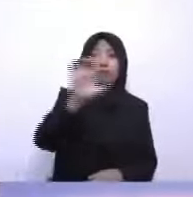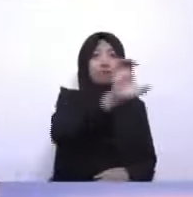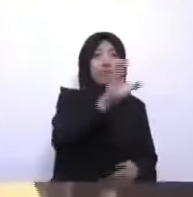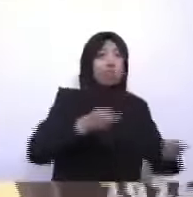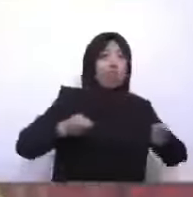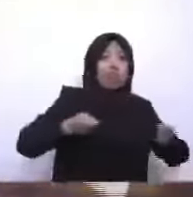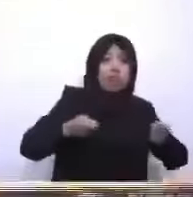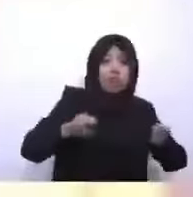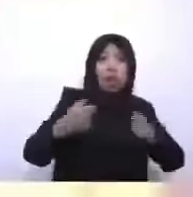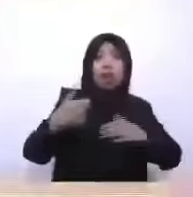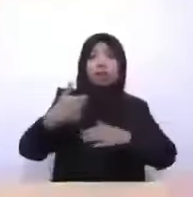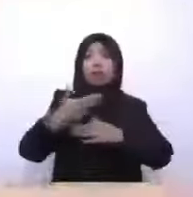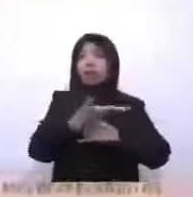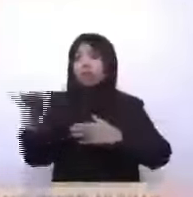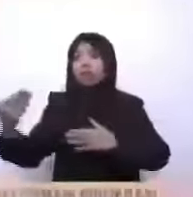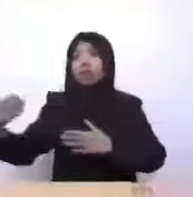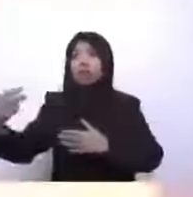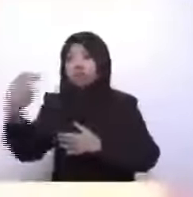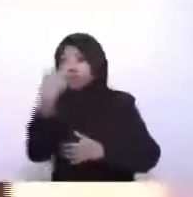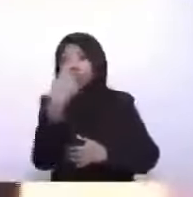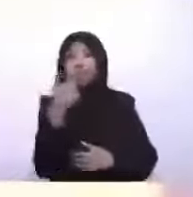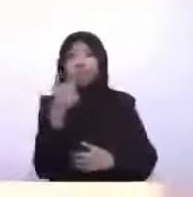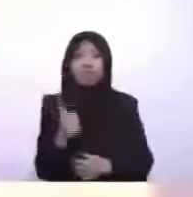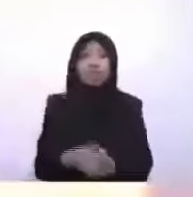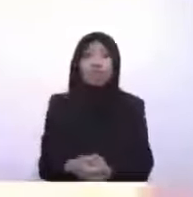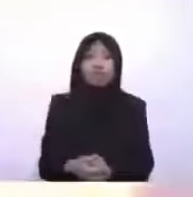dan juga kepada hadirin.